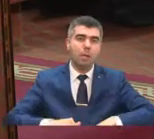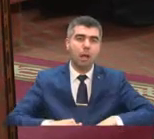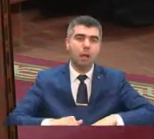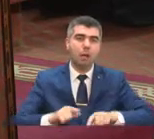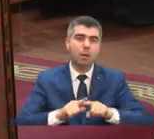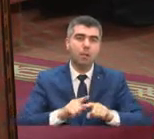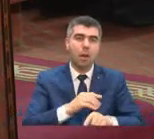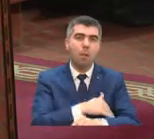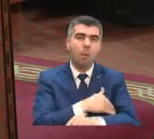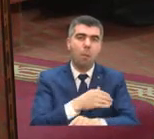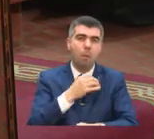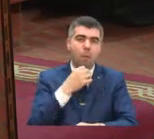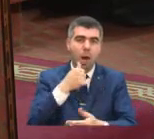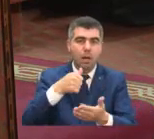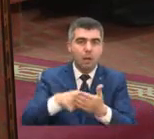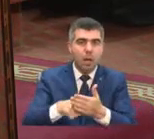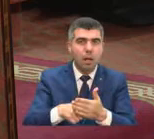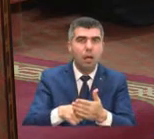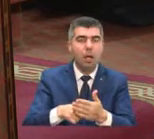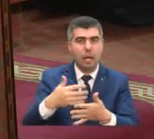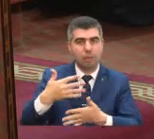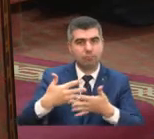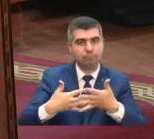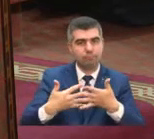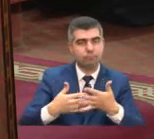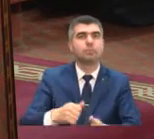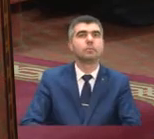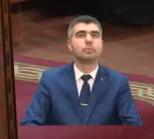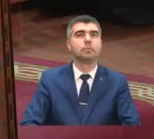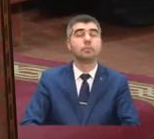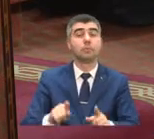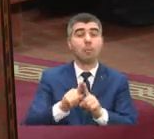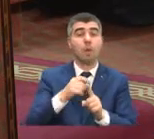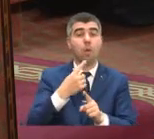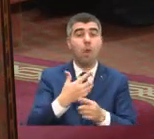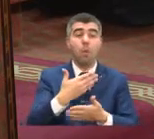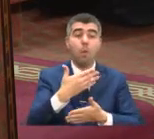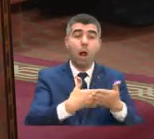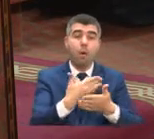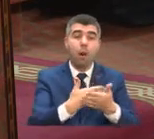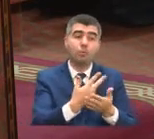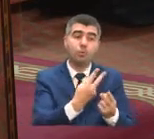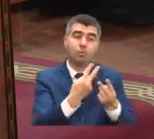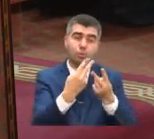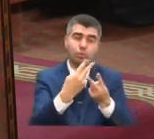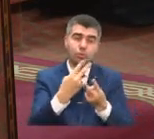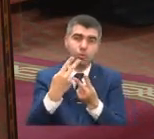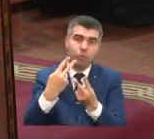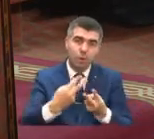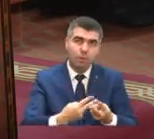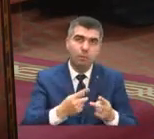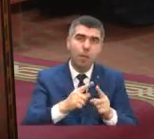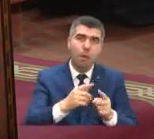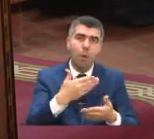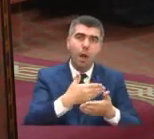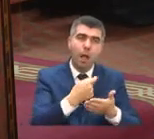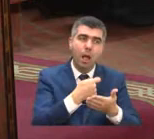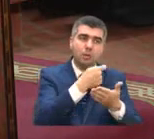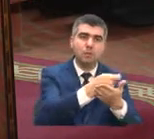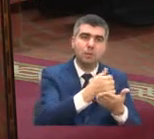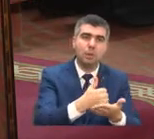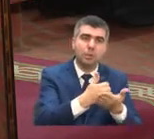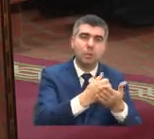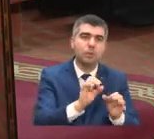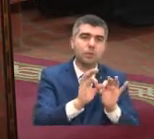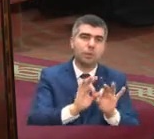الوثائق اللي كيطلبها، مجموعة الشروط. وحين تكون هذه الشروط غير مستوفية بطبيعة الحال ما كيكونش الوثائق. باش نهضروا بصراحة على